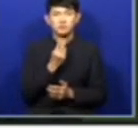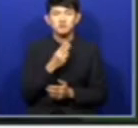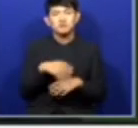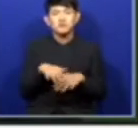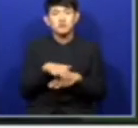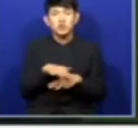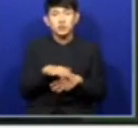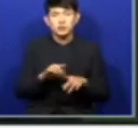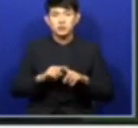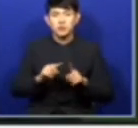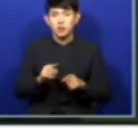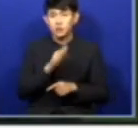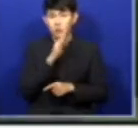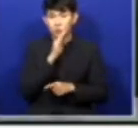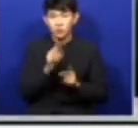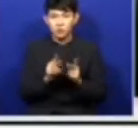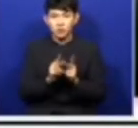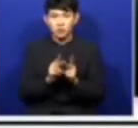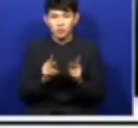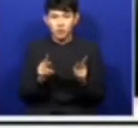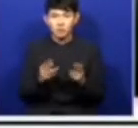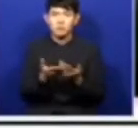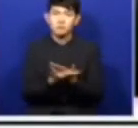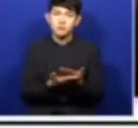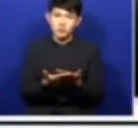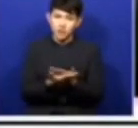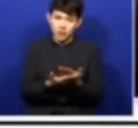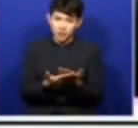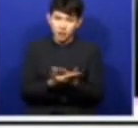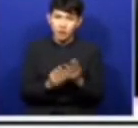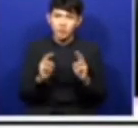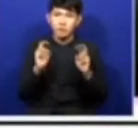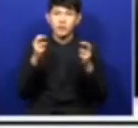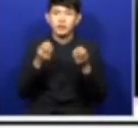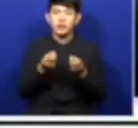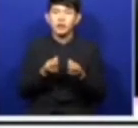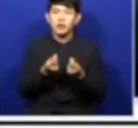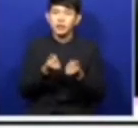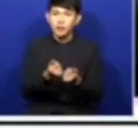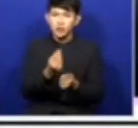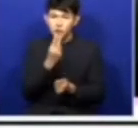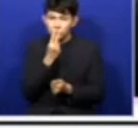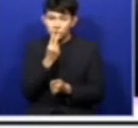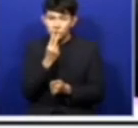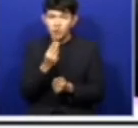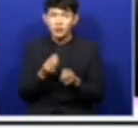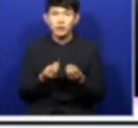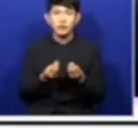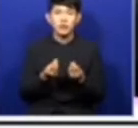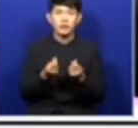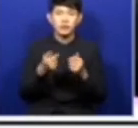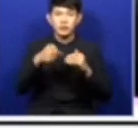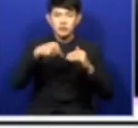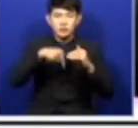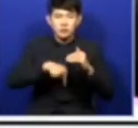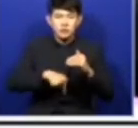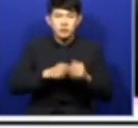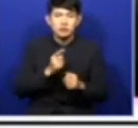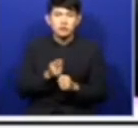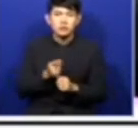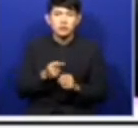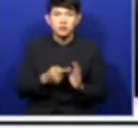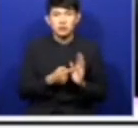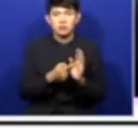ครับกรรมาธิการได้พิจารณาถึงรายละเอียดที่มันลงลึกไปในข้อเท็จจริงแล้วนำเส